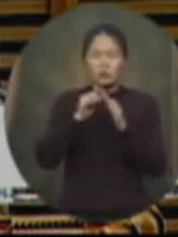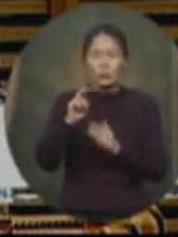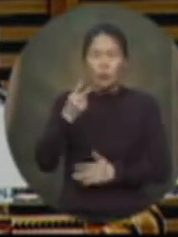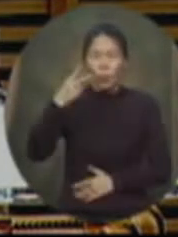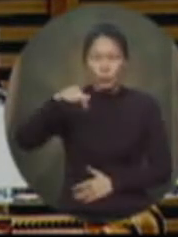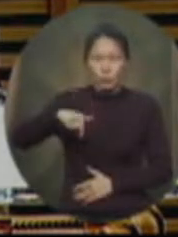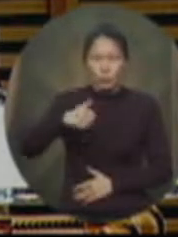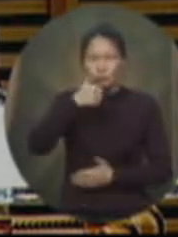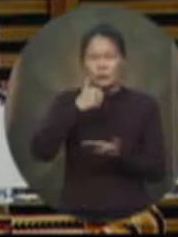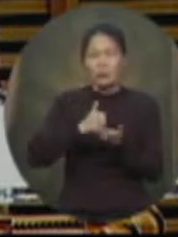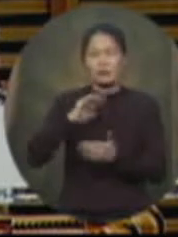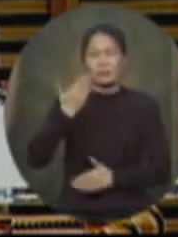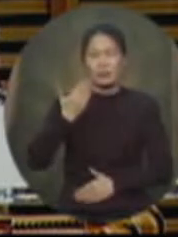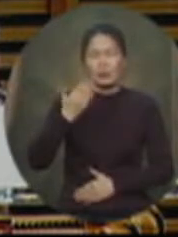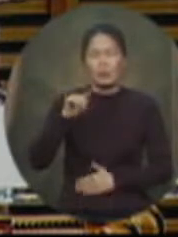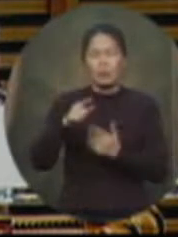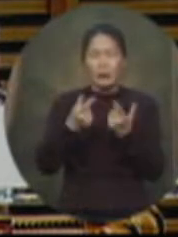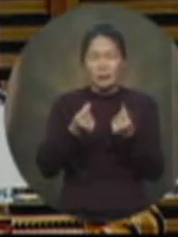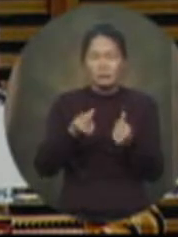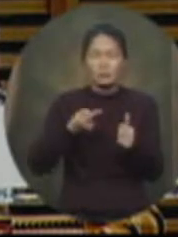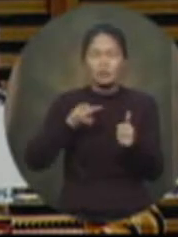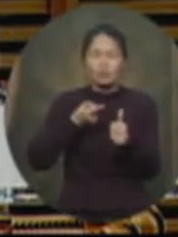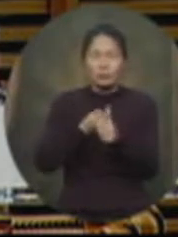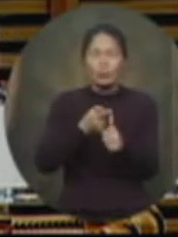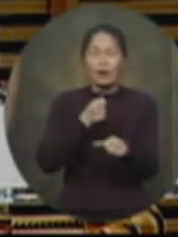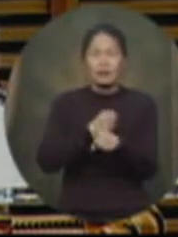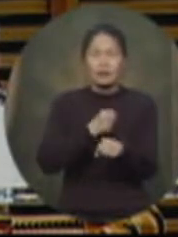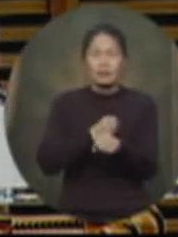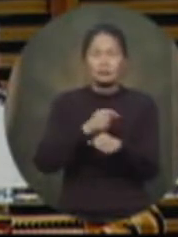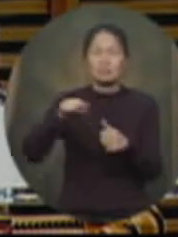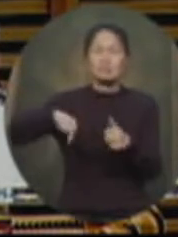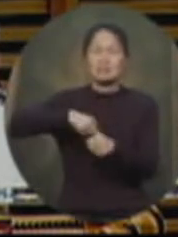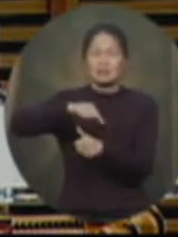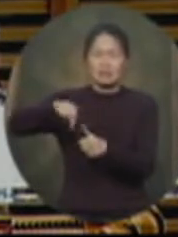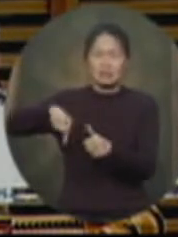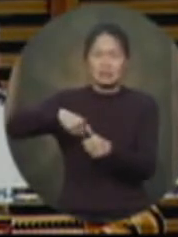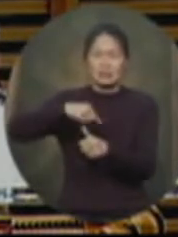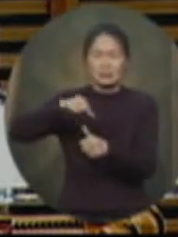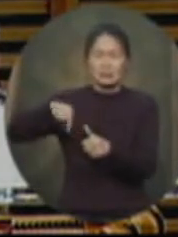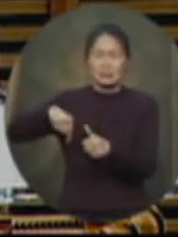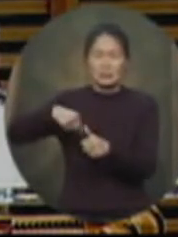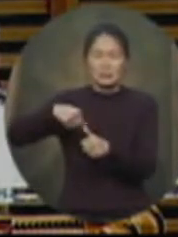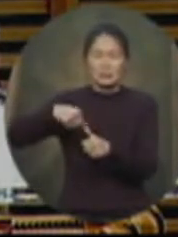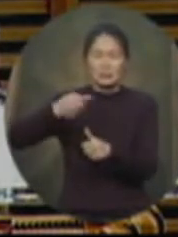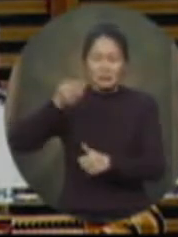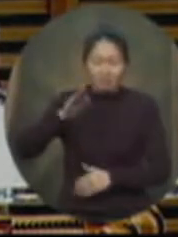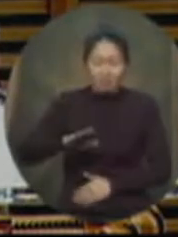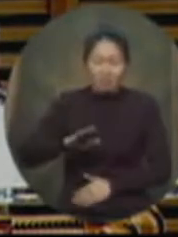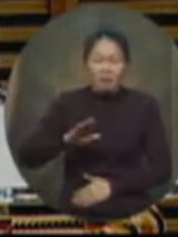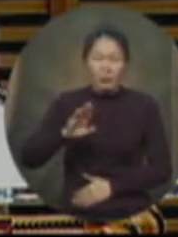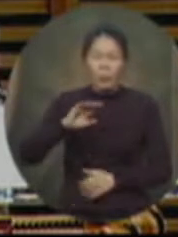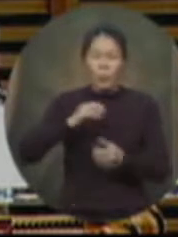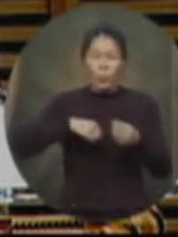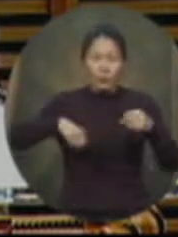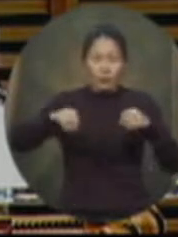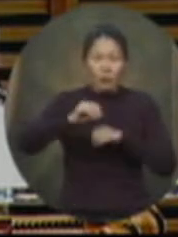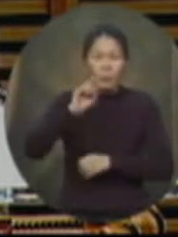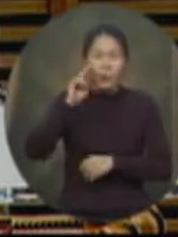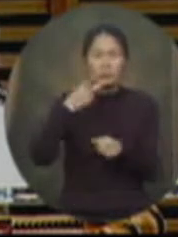때에 그런 분위기였어요 자 그런 분위기였는데 사도 바울은 오히려